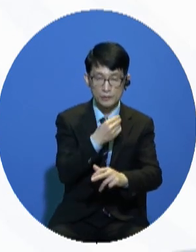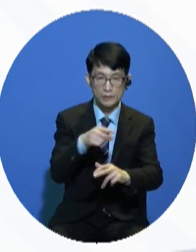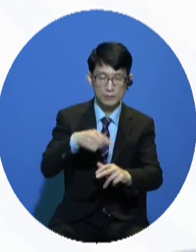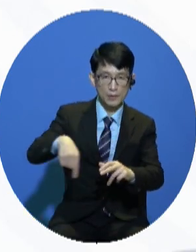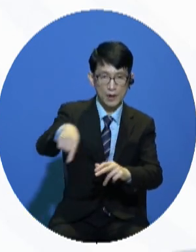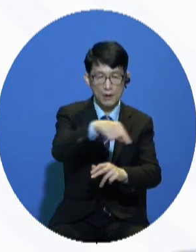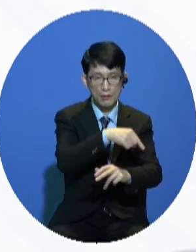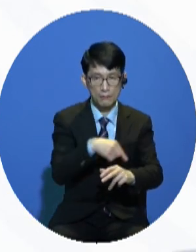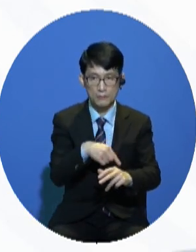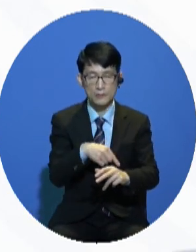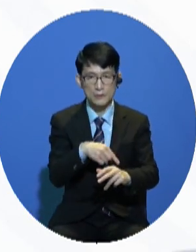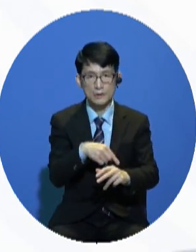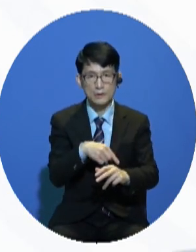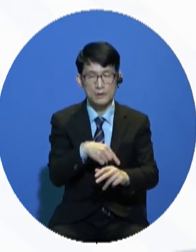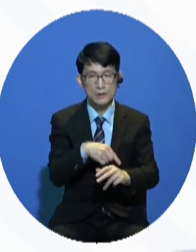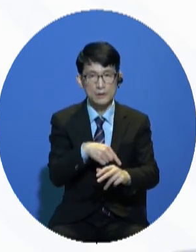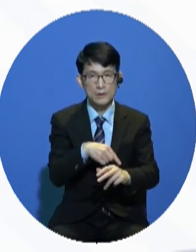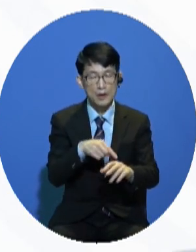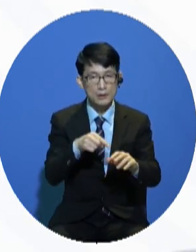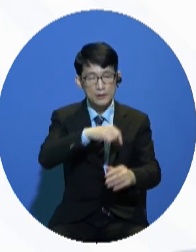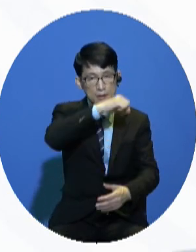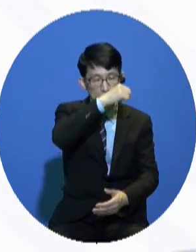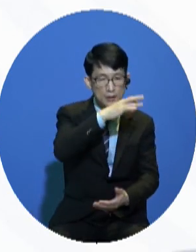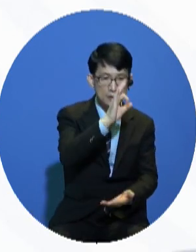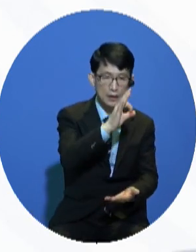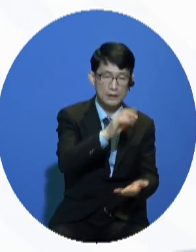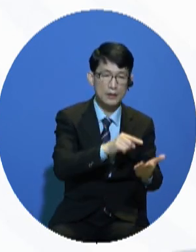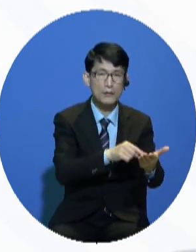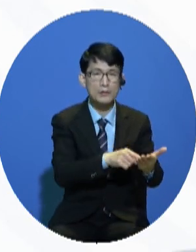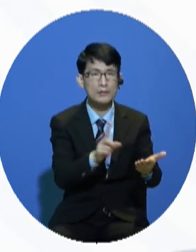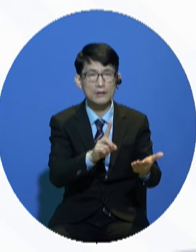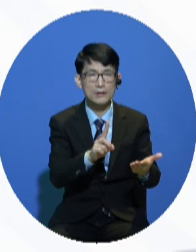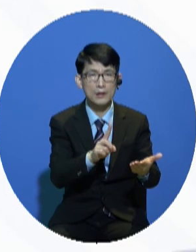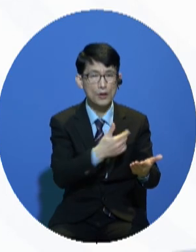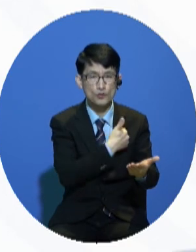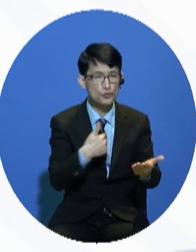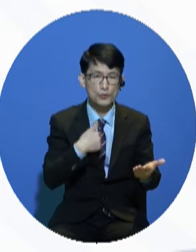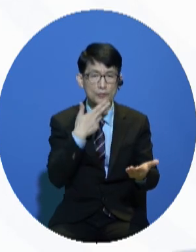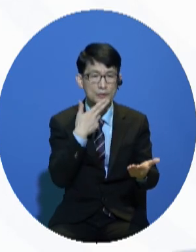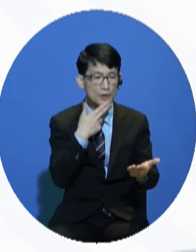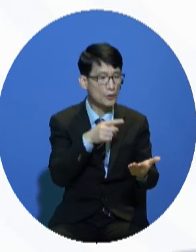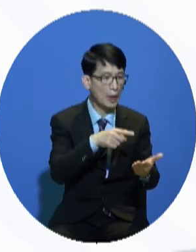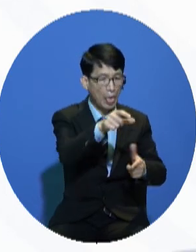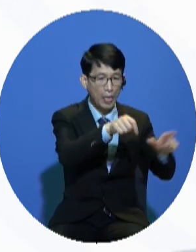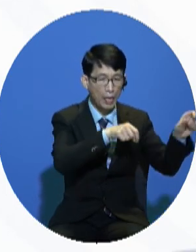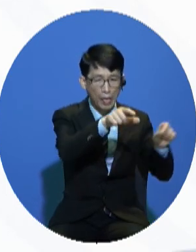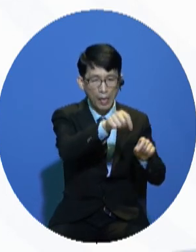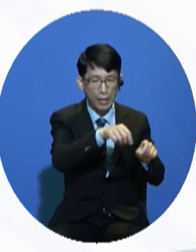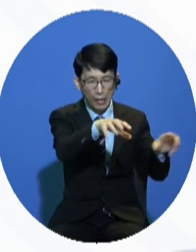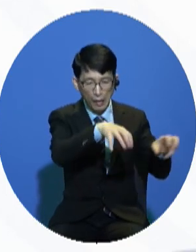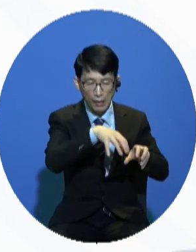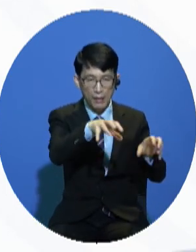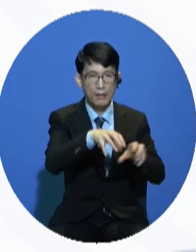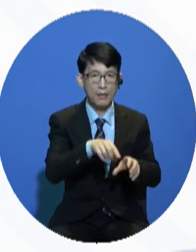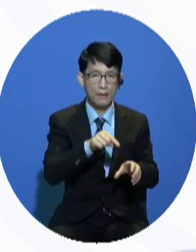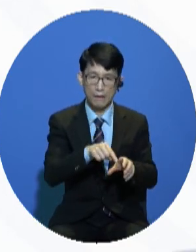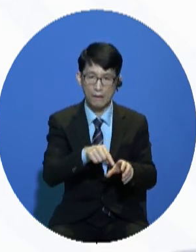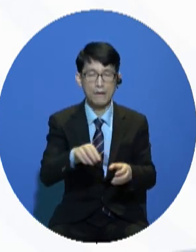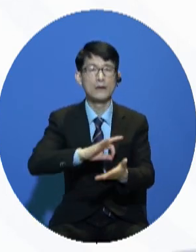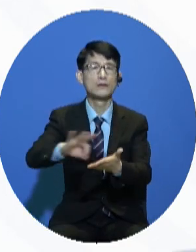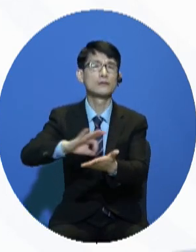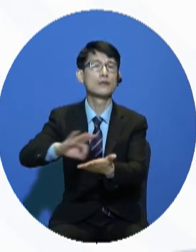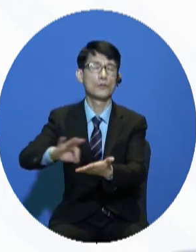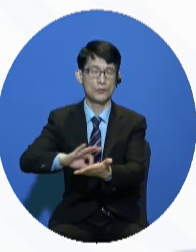다 잔여적 복지라고 하고 있는 예산 짜내서 여기 맞추고 저기 맞췄던 그런 식의 복지 시스템 재편